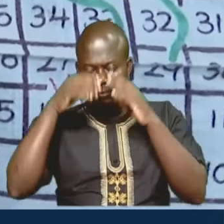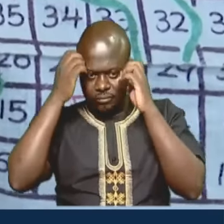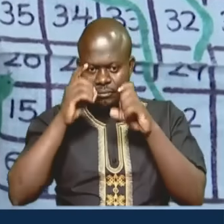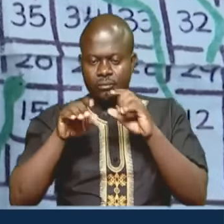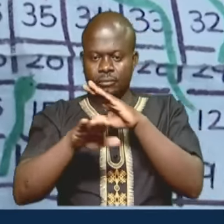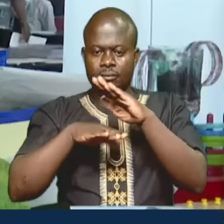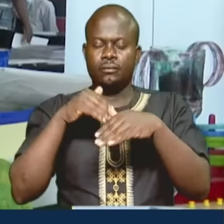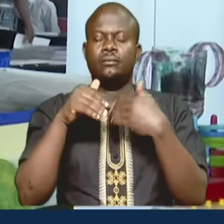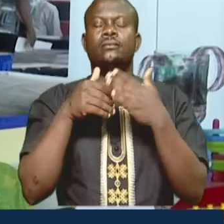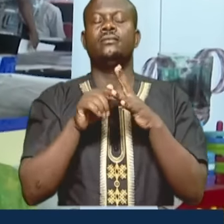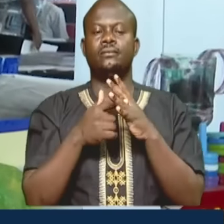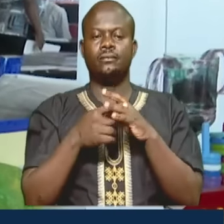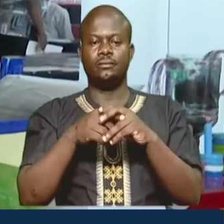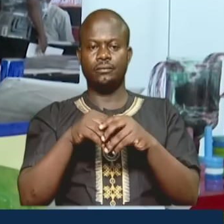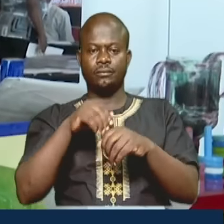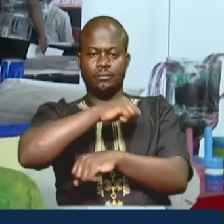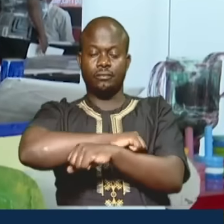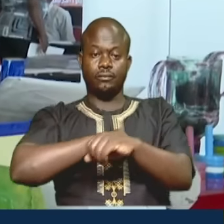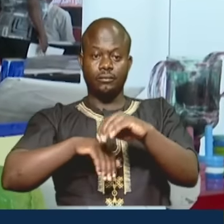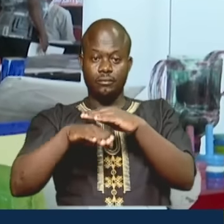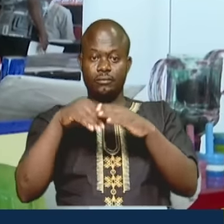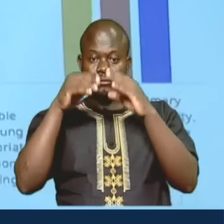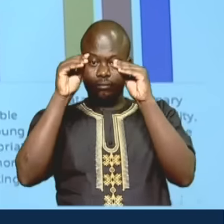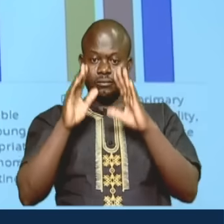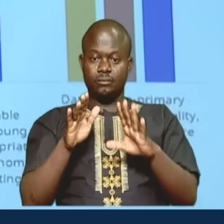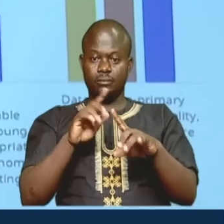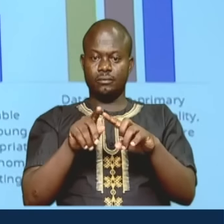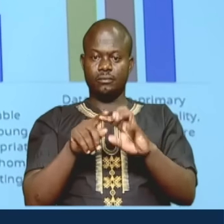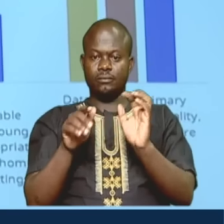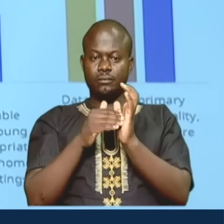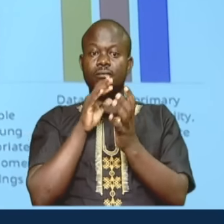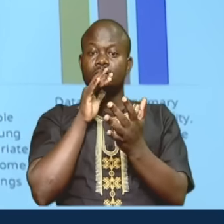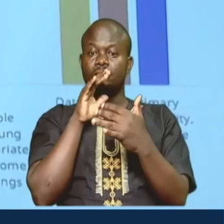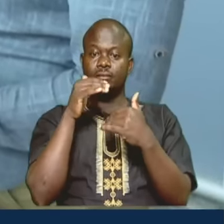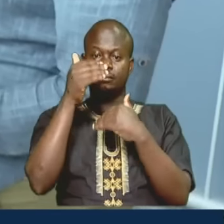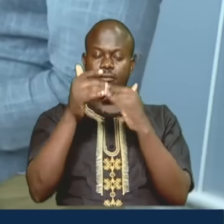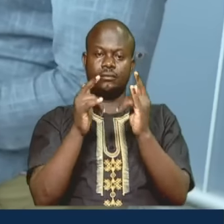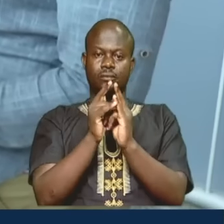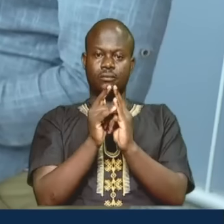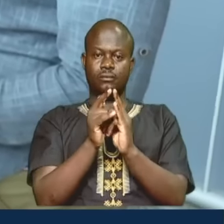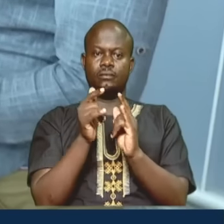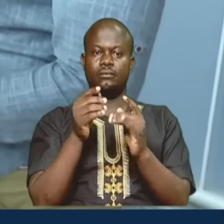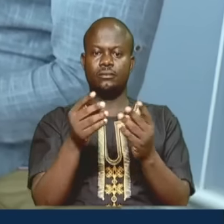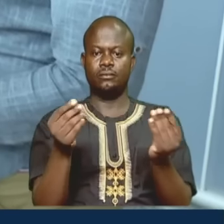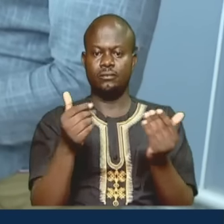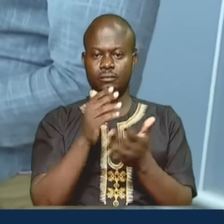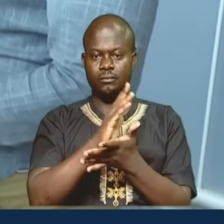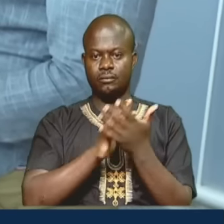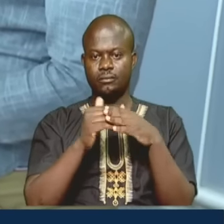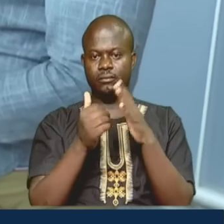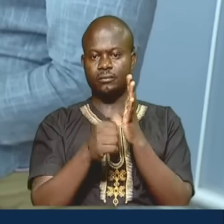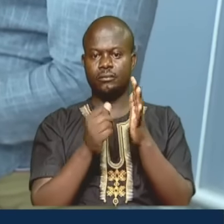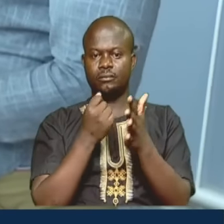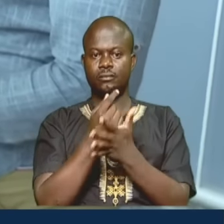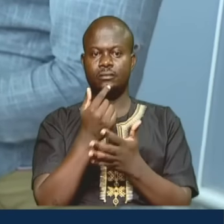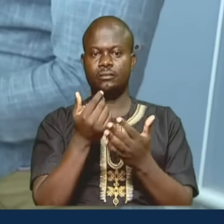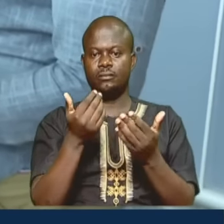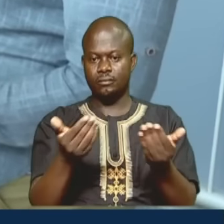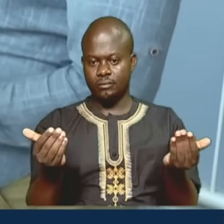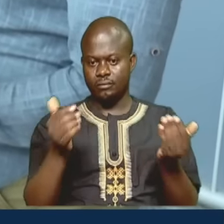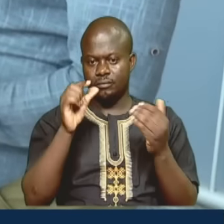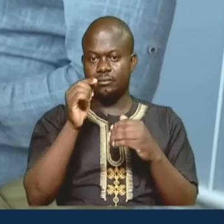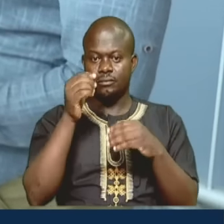ireme butangira mu mashuri y'incuye. Abarezi bo mu nzego zitandukanye biteze ko nyuma y'iyi nama hagiye gukemuka bimwe mu bibazo bituma abakiri bato bahabwa